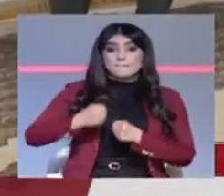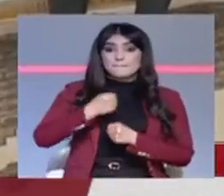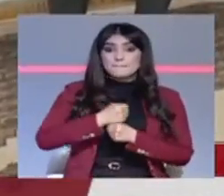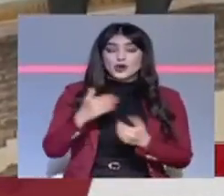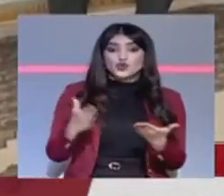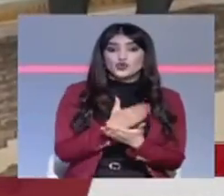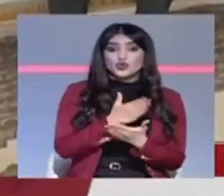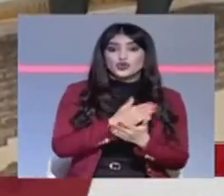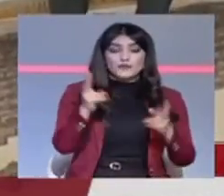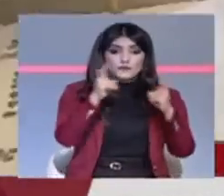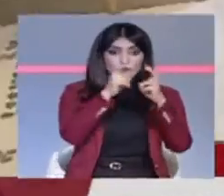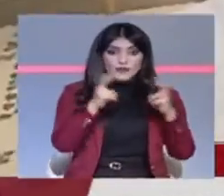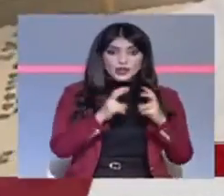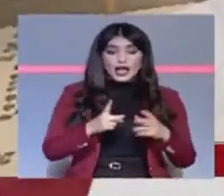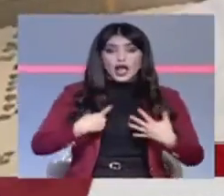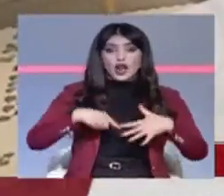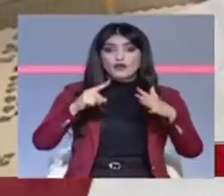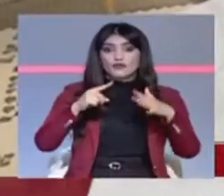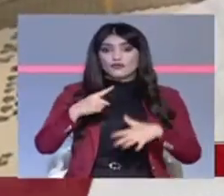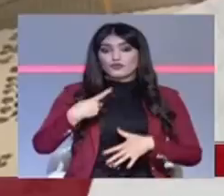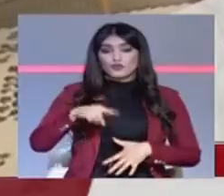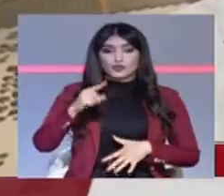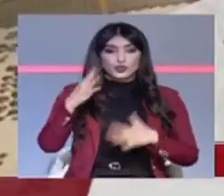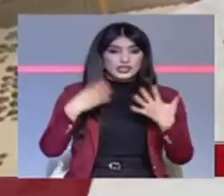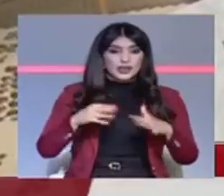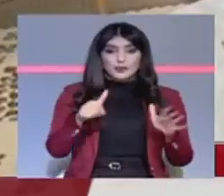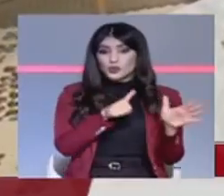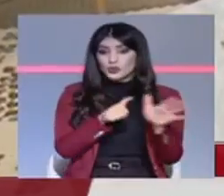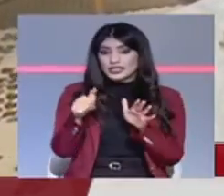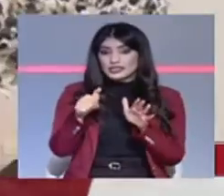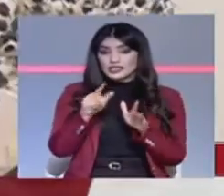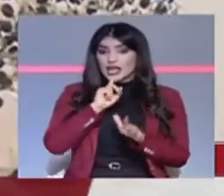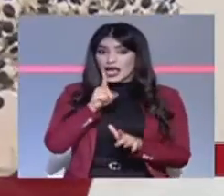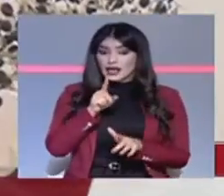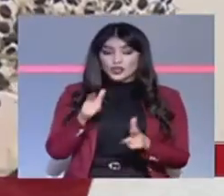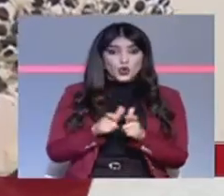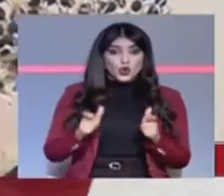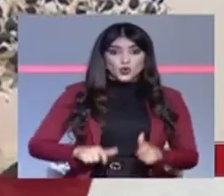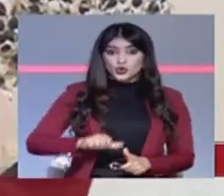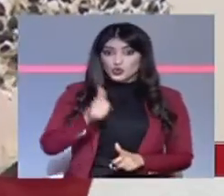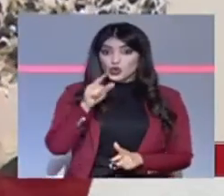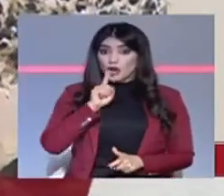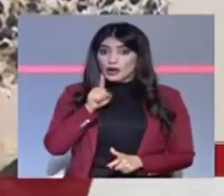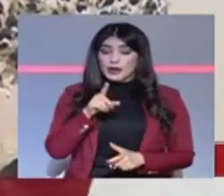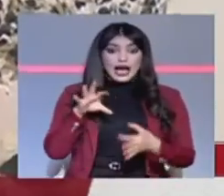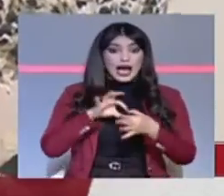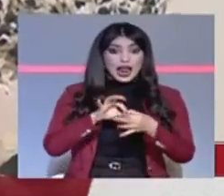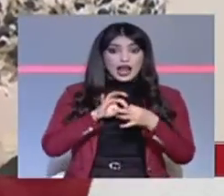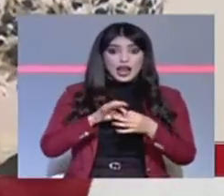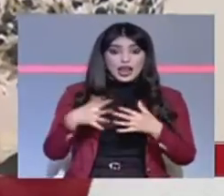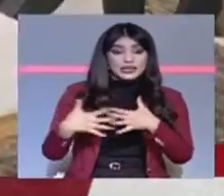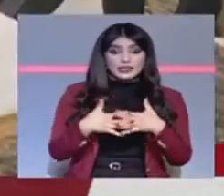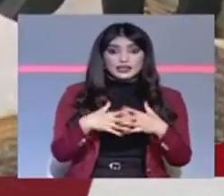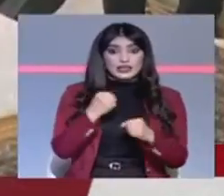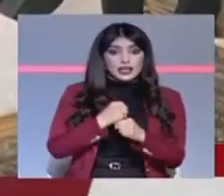تونس منذ ستين وتسعمائه والف واكد رئيس الحكومه بالمناسبه ان علاقات التعاون الاقتصاديه الثنائيه بين